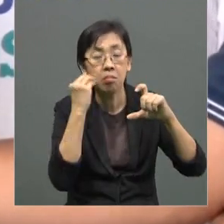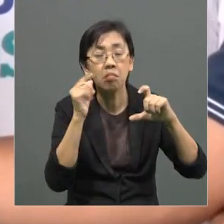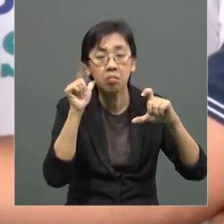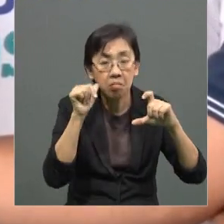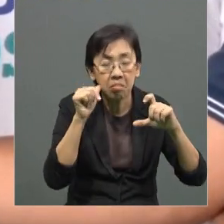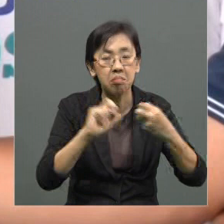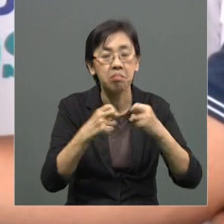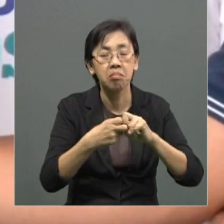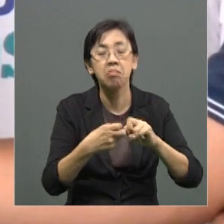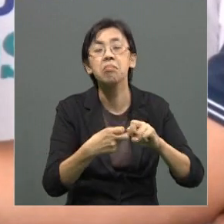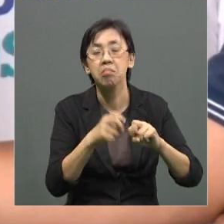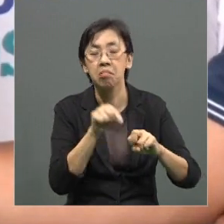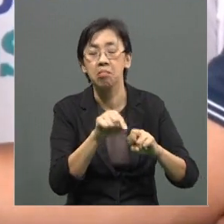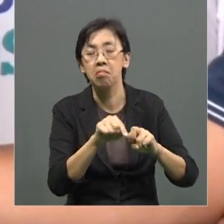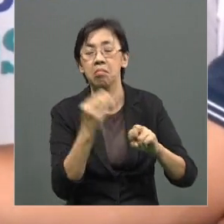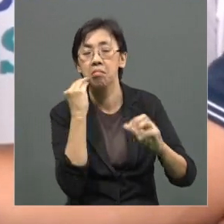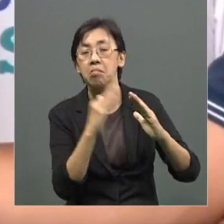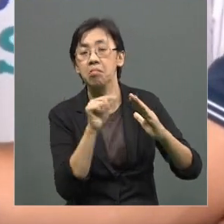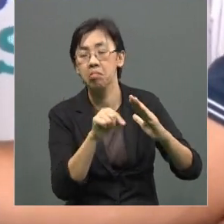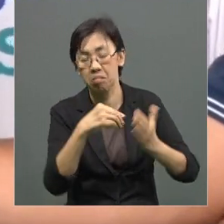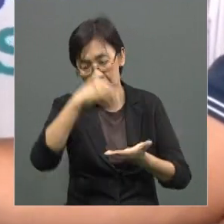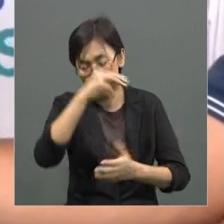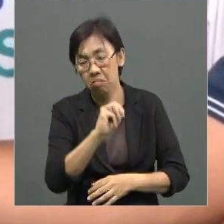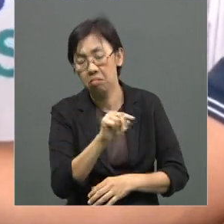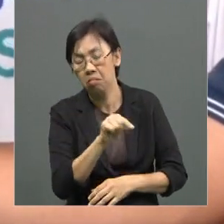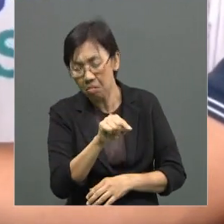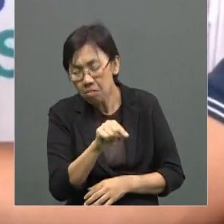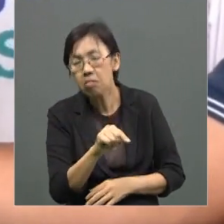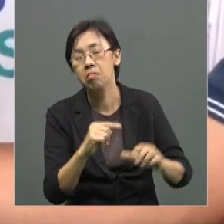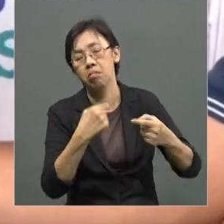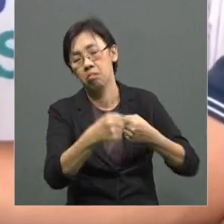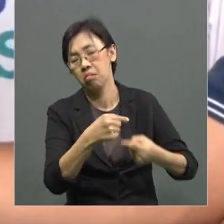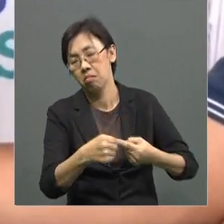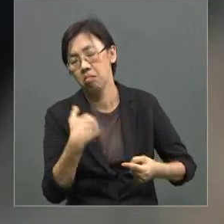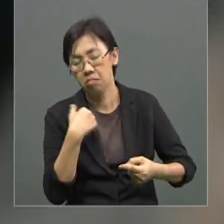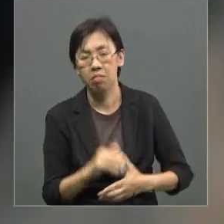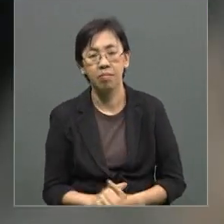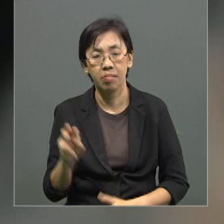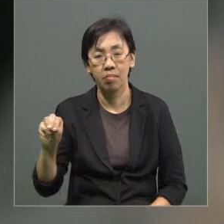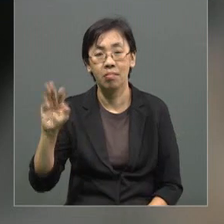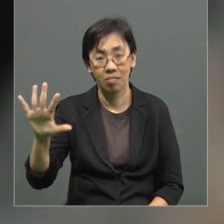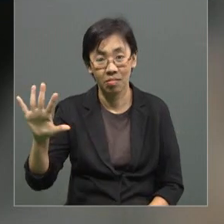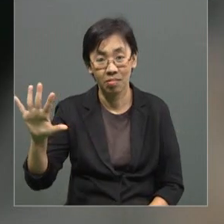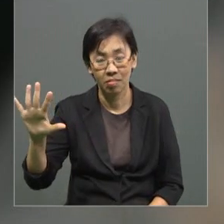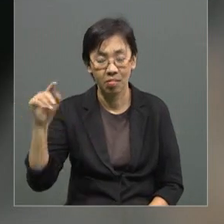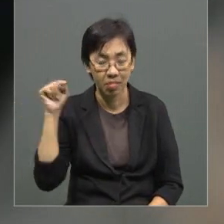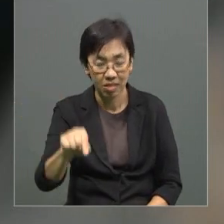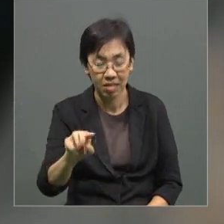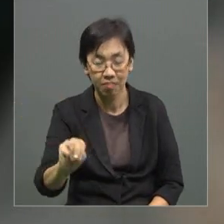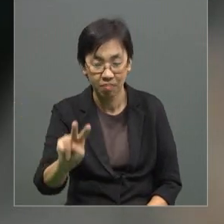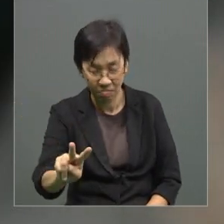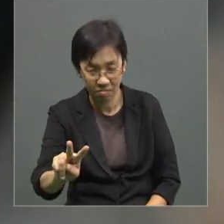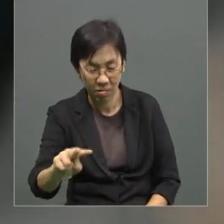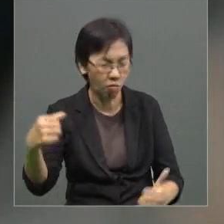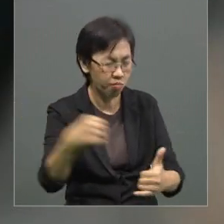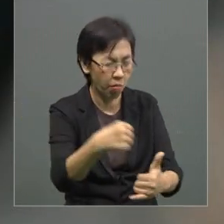เนี่ยเขามีปัญหากับเด็กบ้านนี้อยู่ม.นี้อะไรประมาณนี ้คือม.5ที่มาสั่งให้ม.2ทำเนี่ยเป็นญ